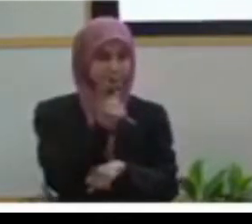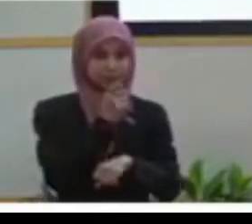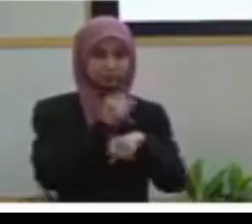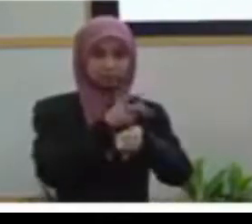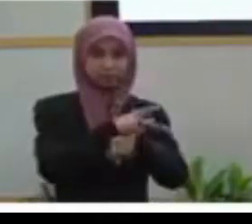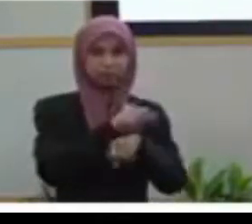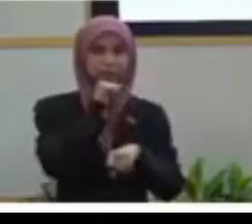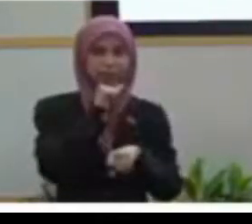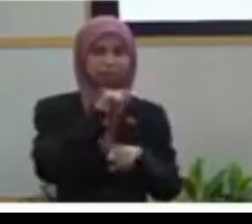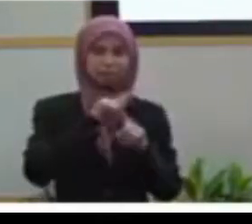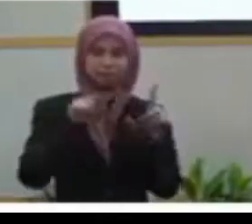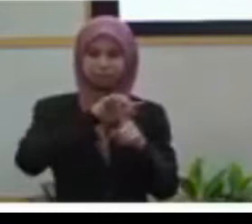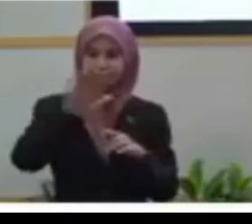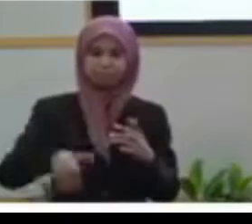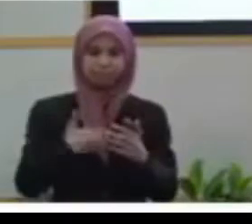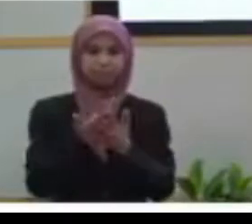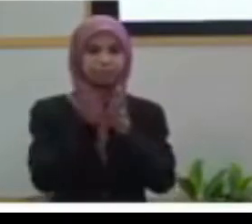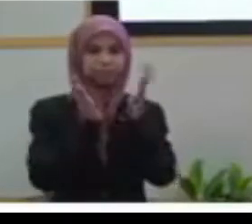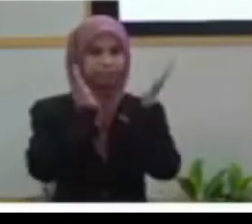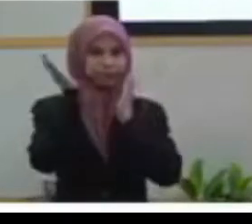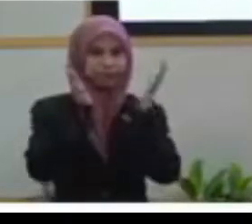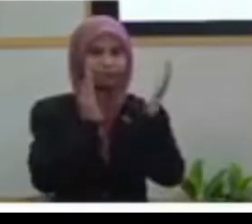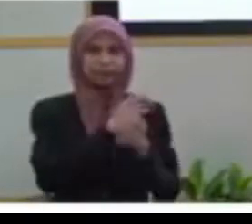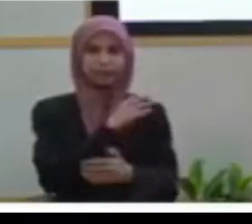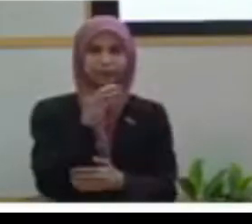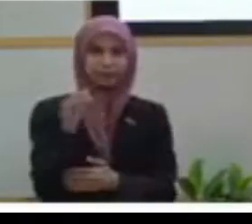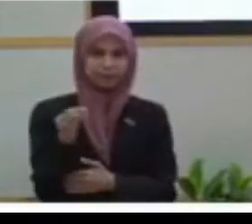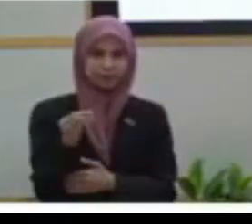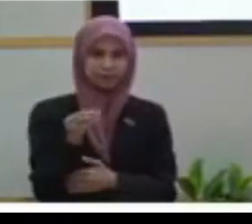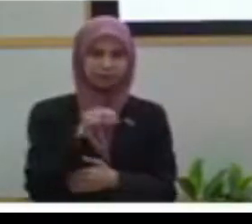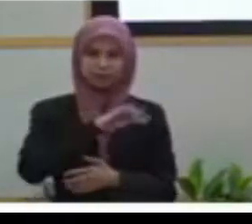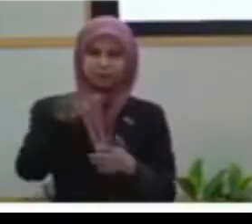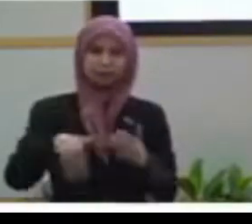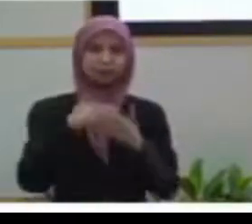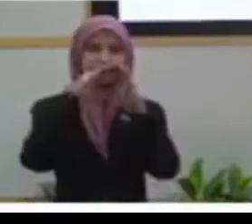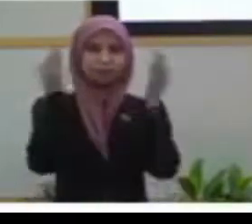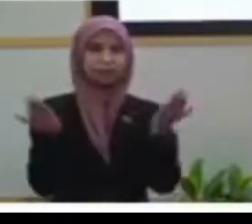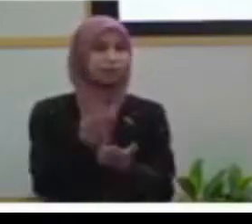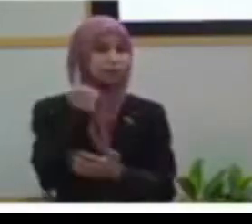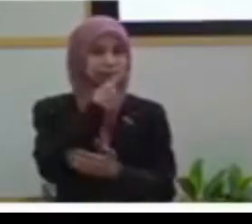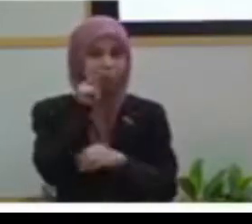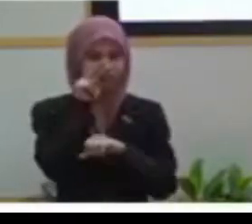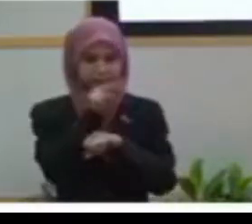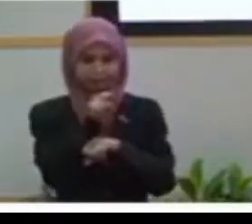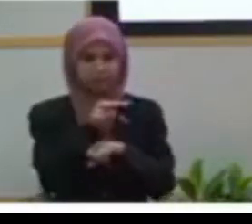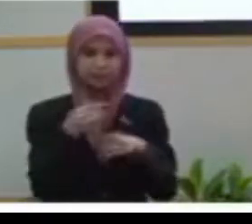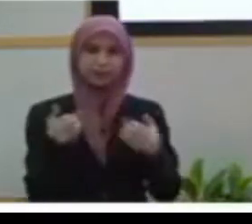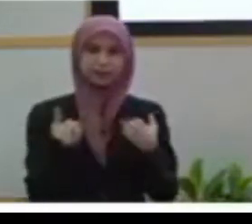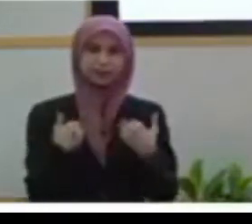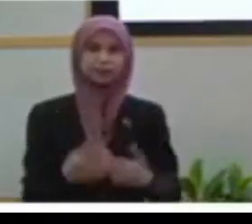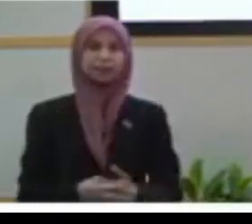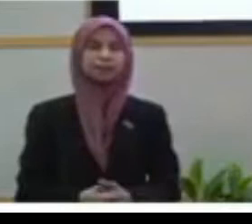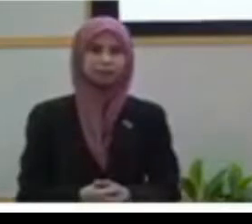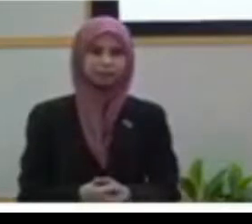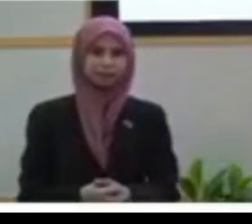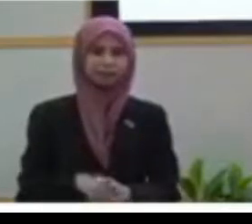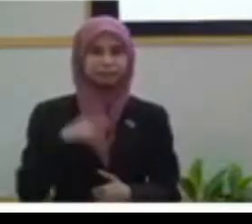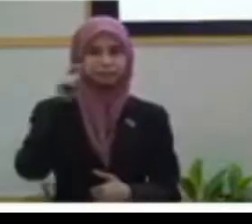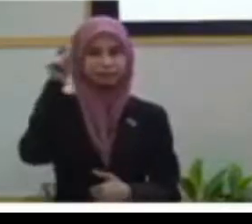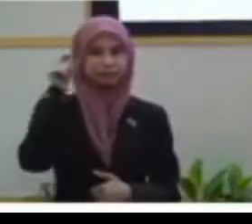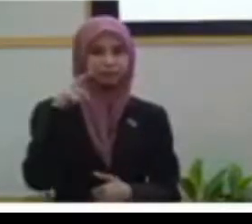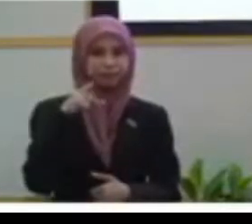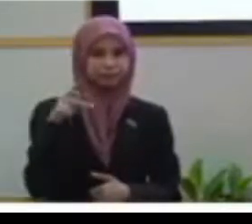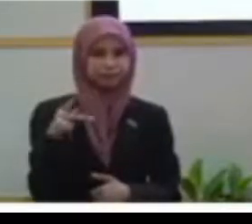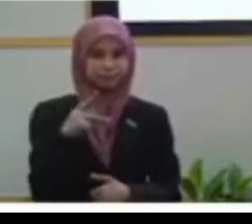tetapi di seluruh Malaysia dan penduduk dunia yang mengikuti program ini. Tuan-tuan dan puan saya hormati